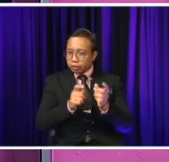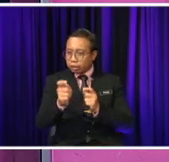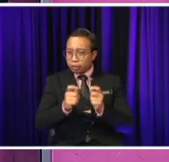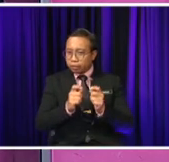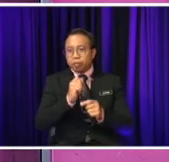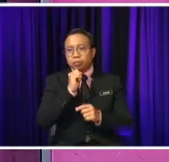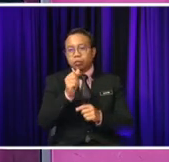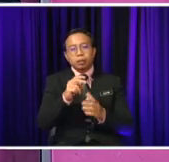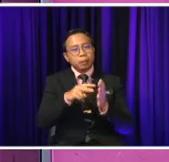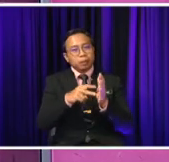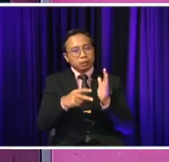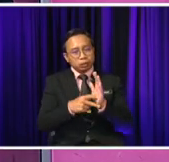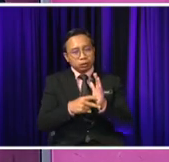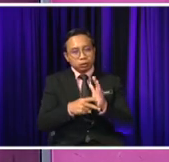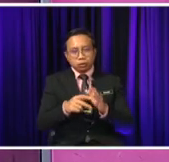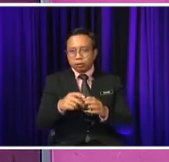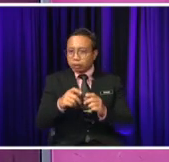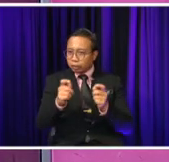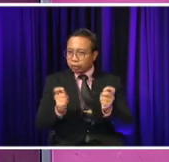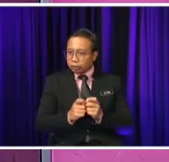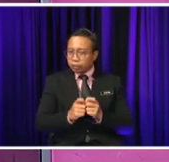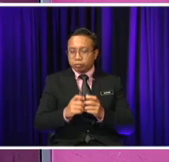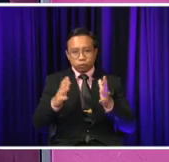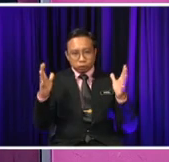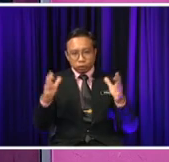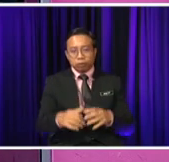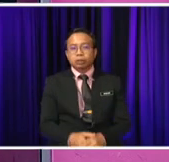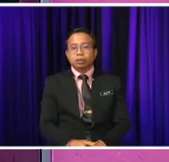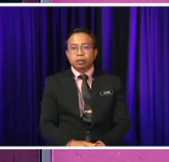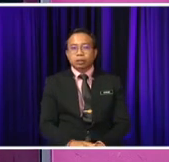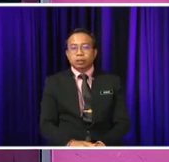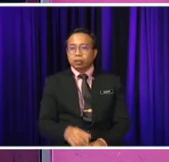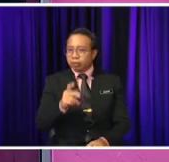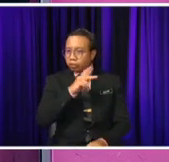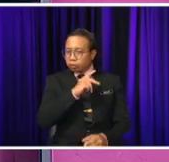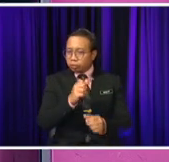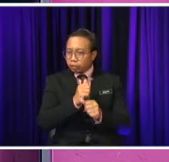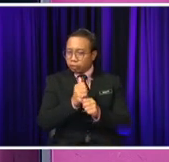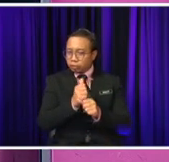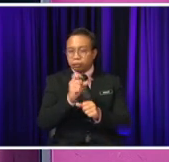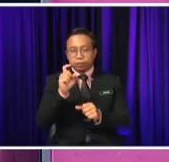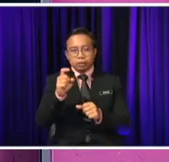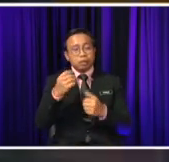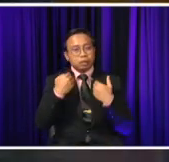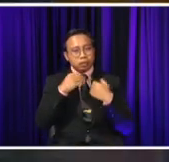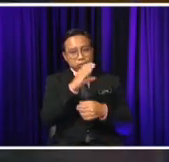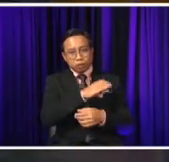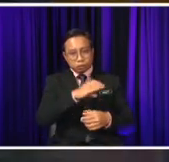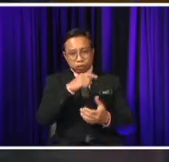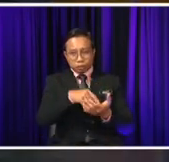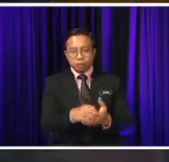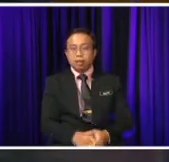maksudnya yang tempat besar anda sebagai ketua kelas ada sebagai ketua pengawas juga perlu ada ciri-ciri ini